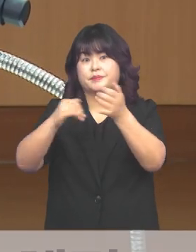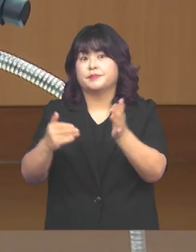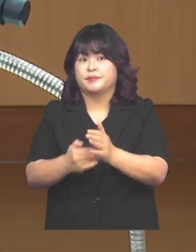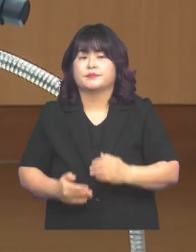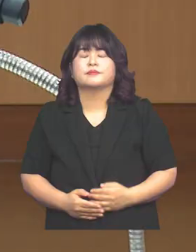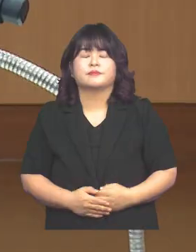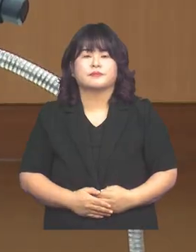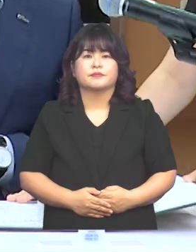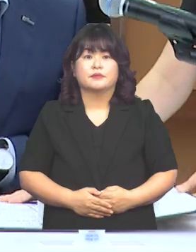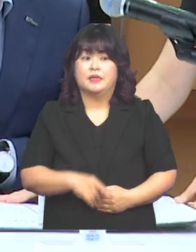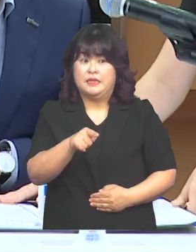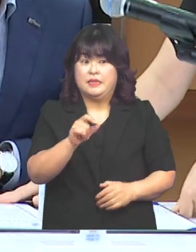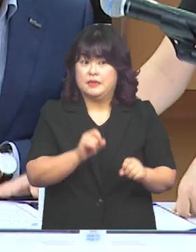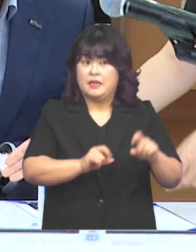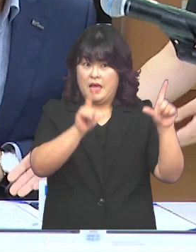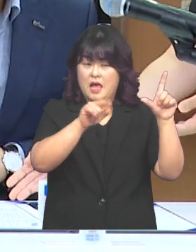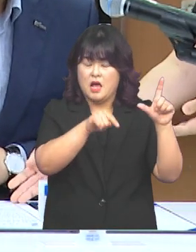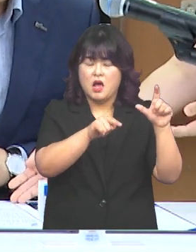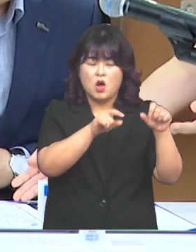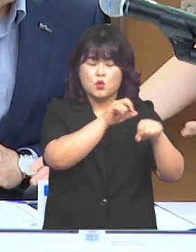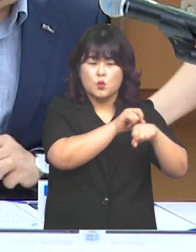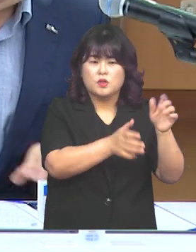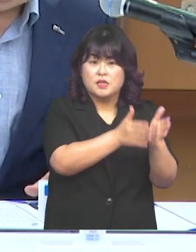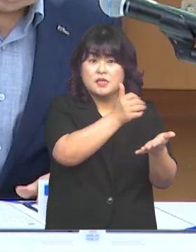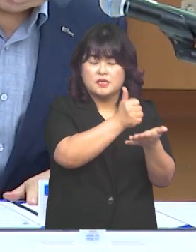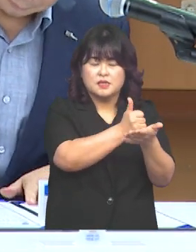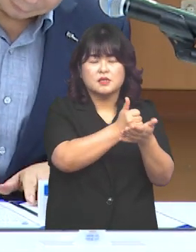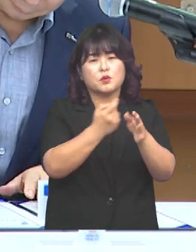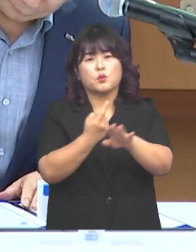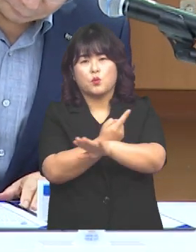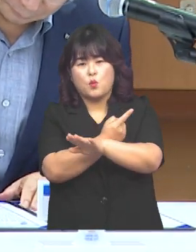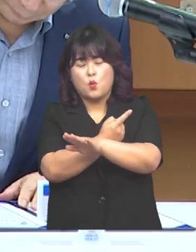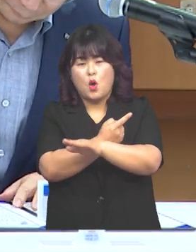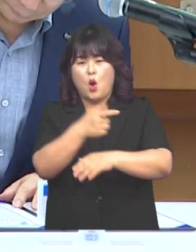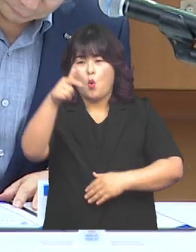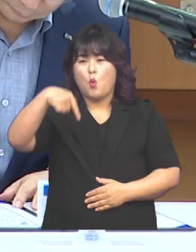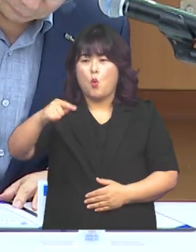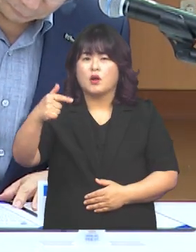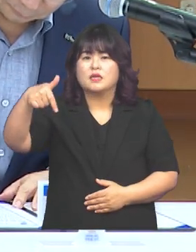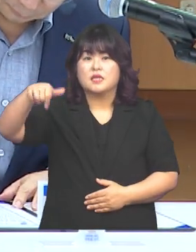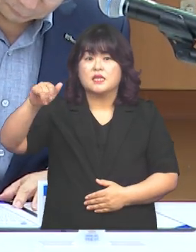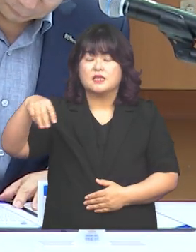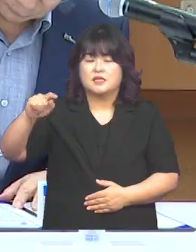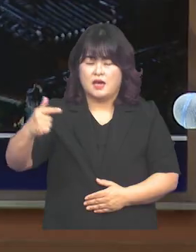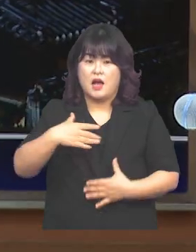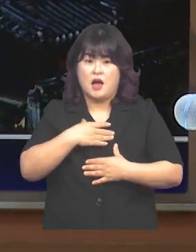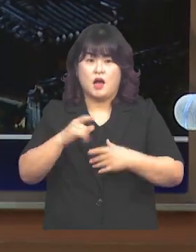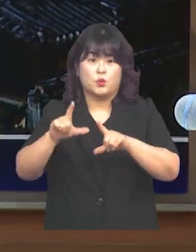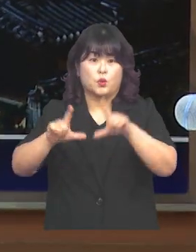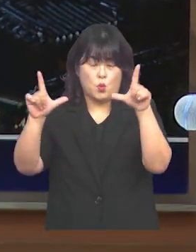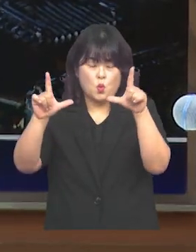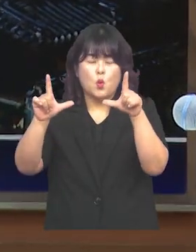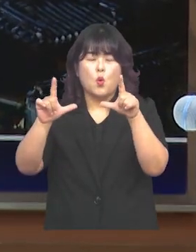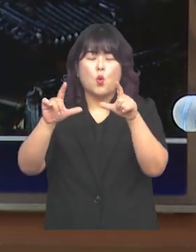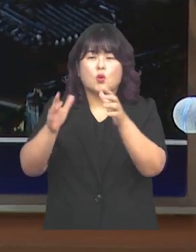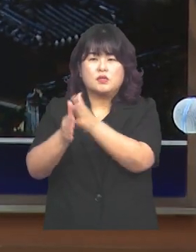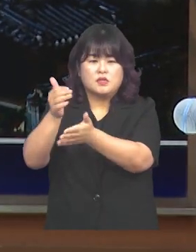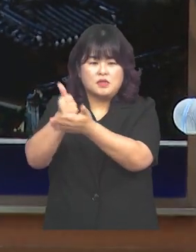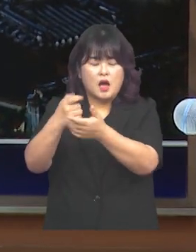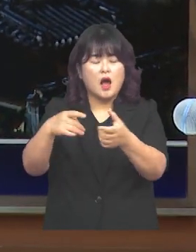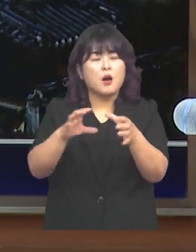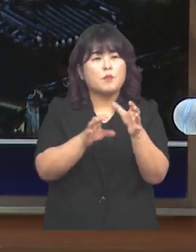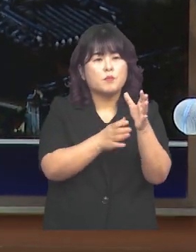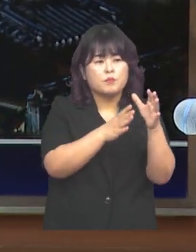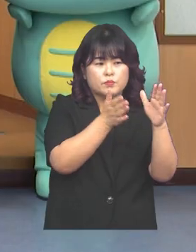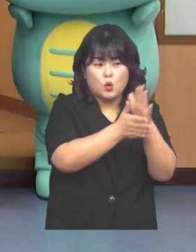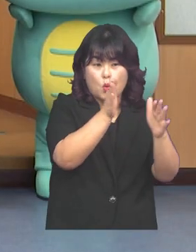약속했습니다. 이날 협약식에는 이상일 용인 특례시장과 권기창 안동시장을 비롯해 관계 공무원, 민간단체 대표